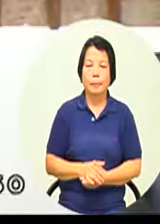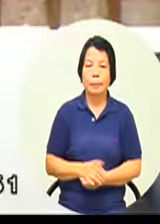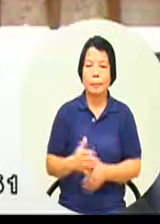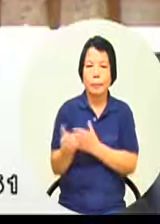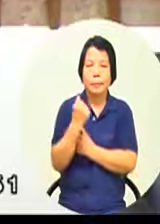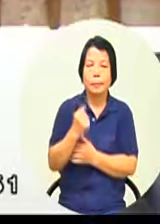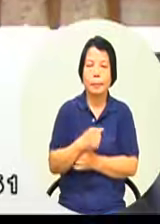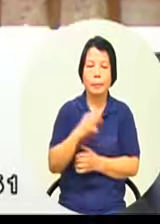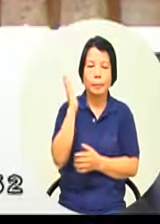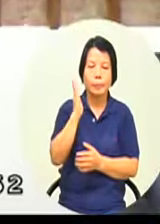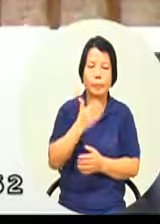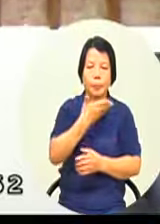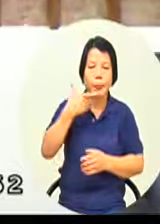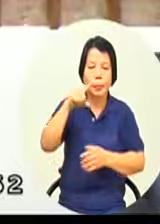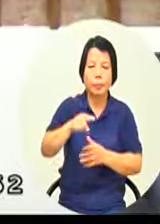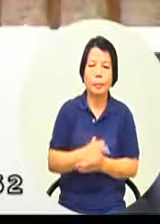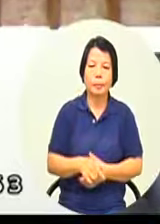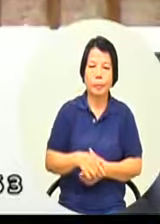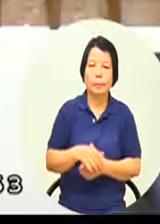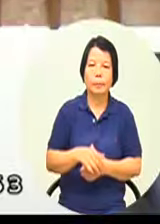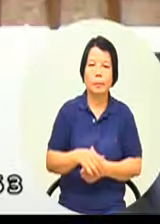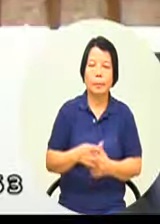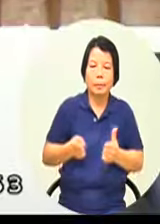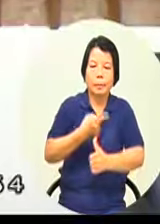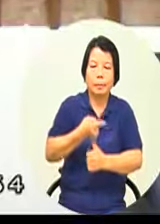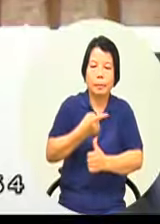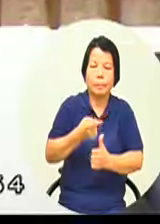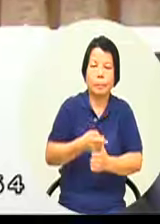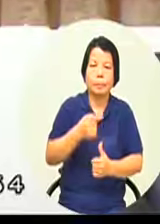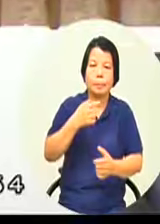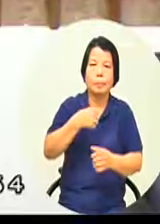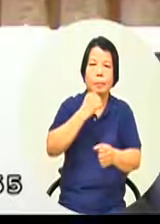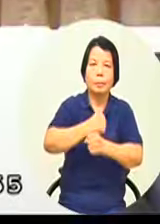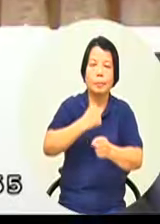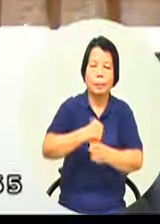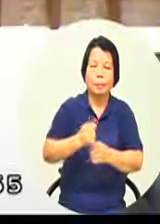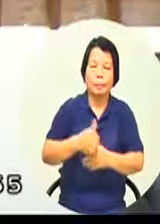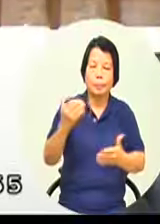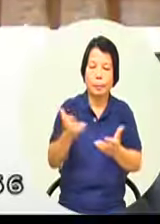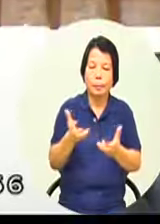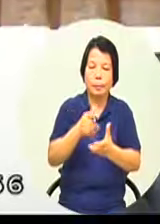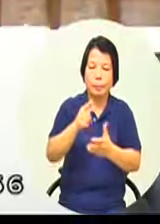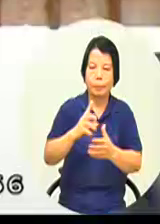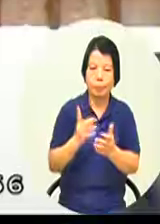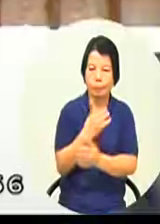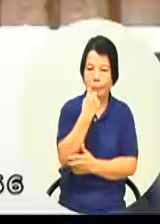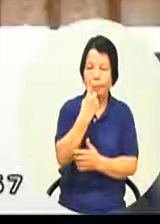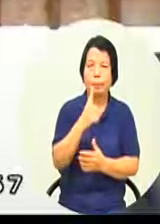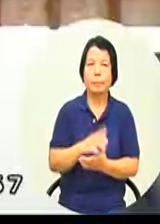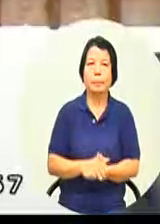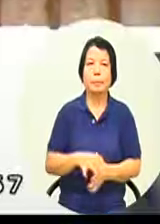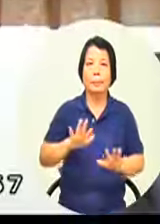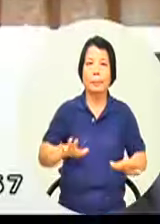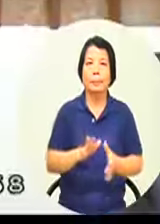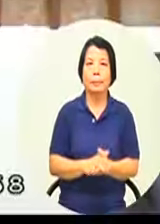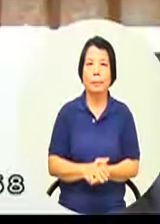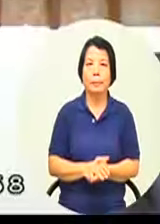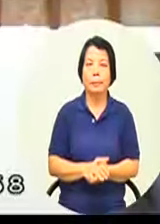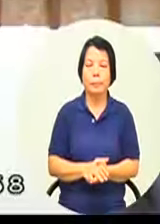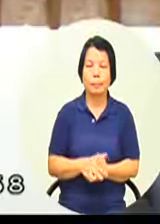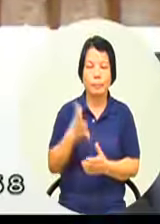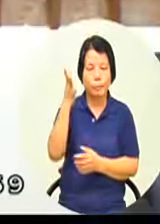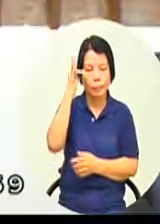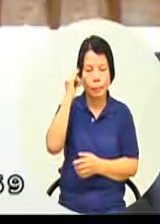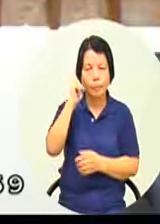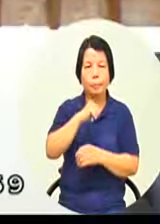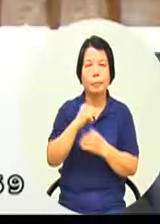水利建设摆成第一，我们市政府的最大建设。那其实这几年大家可能这几天你